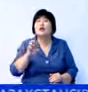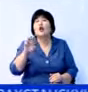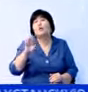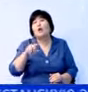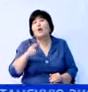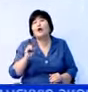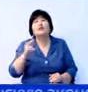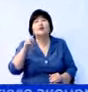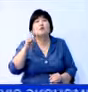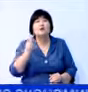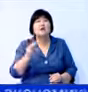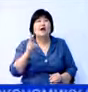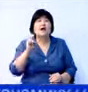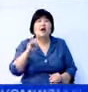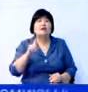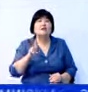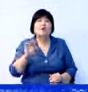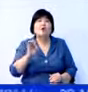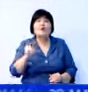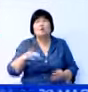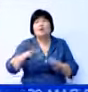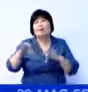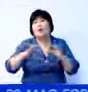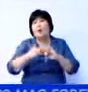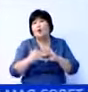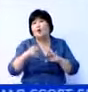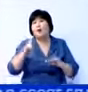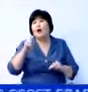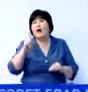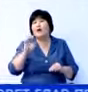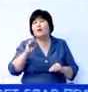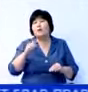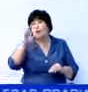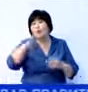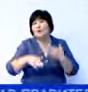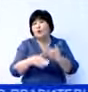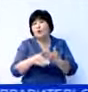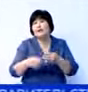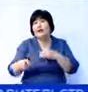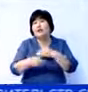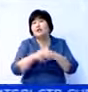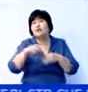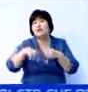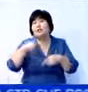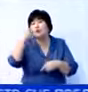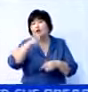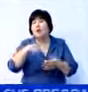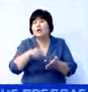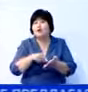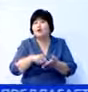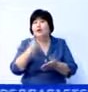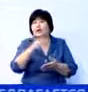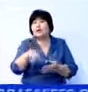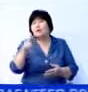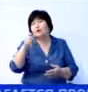перец. ТО «КАЗ Агромир» реализовала проект в ауле Махамбетова при господдержке в конце прошлого года. Стоимость проекта – 1